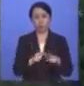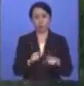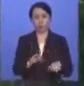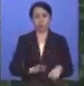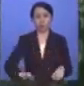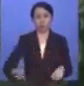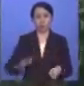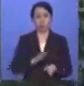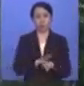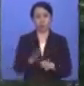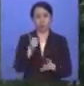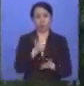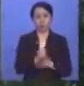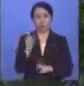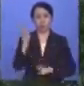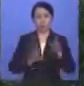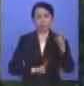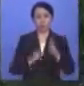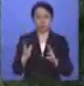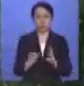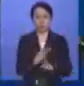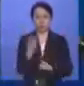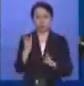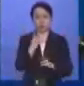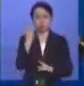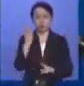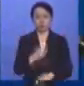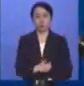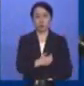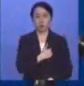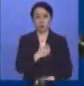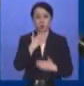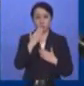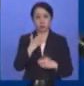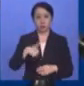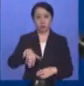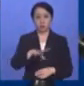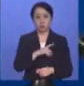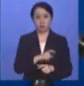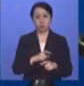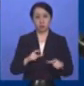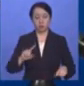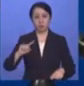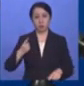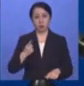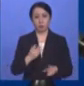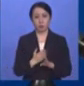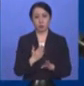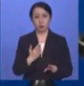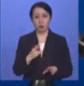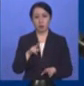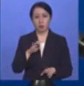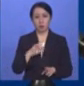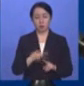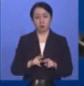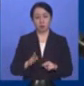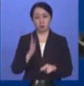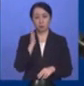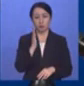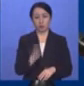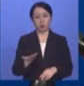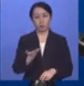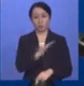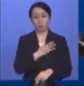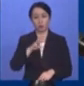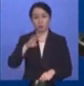области соблюдать основные правила пожарной безопасности. Хотелось бы обратиться к всем жителям, в первую очередь к дачникам нашим, потому что впереди у